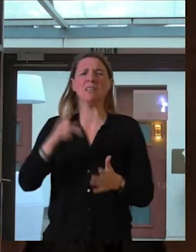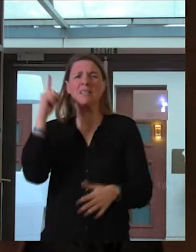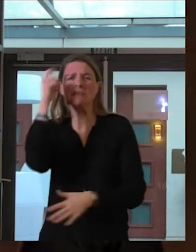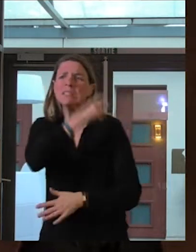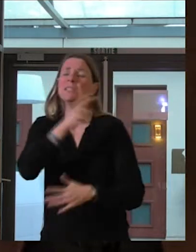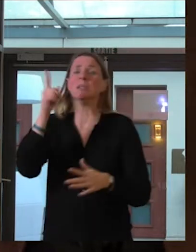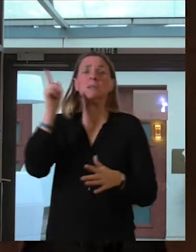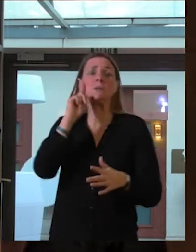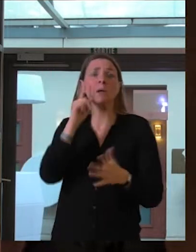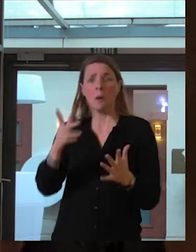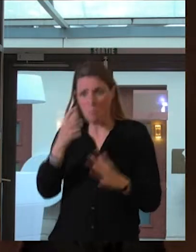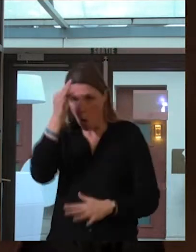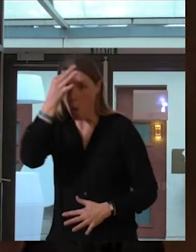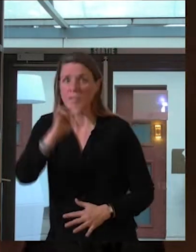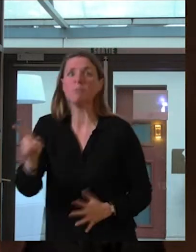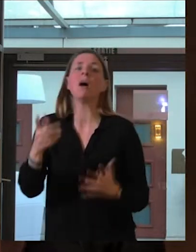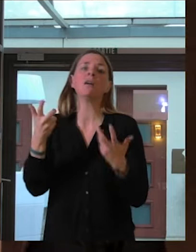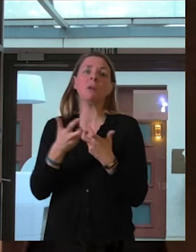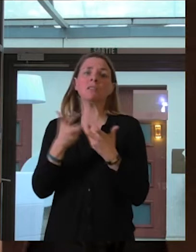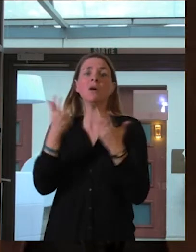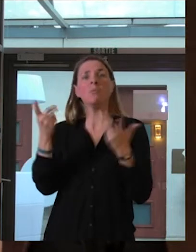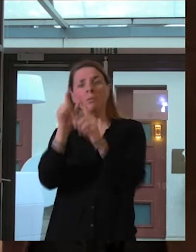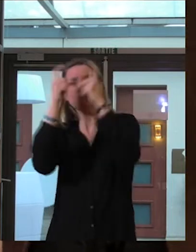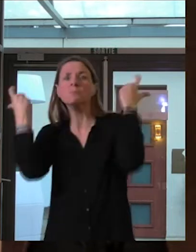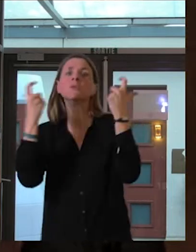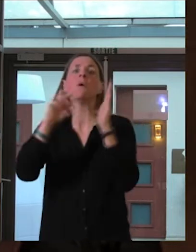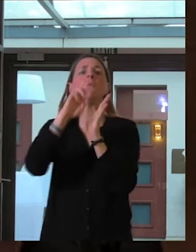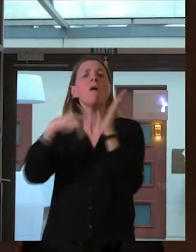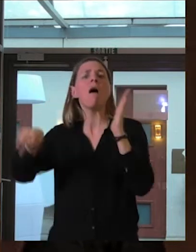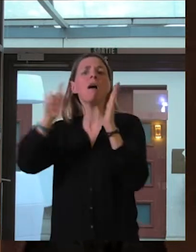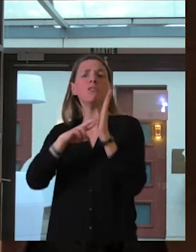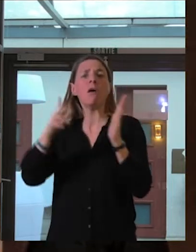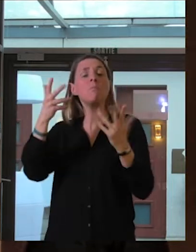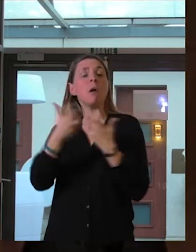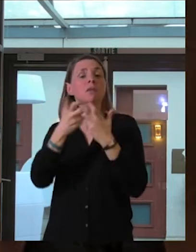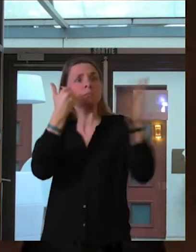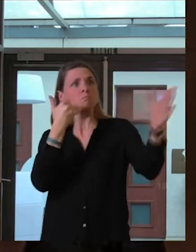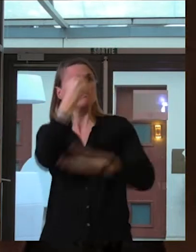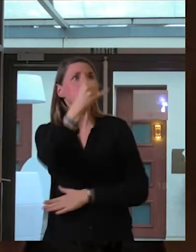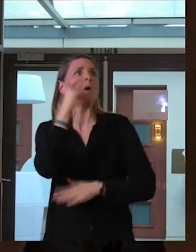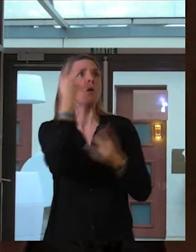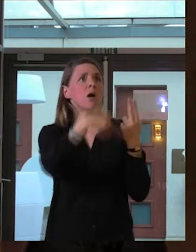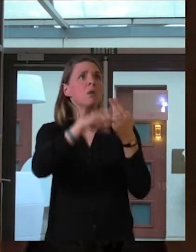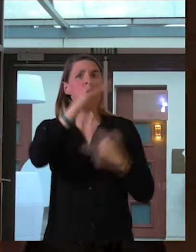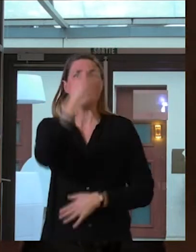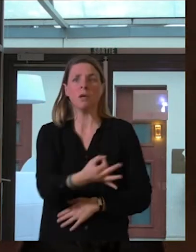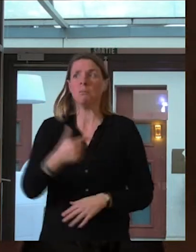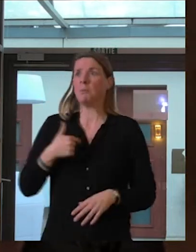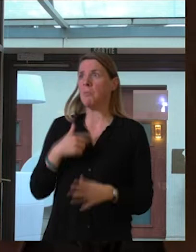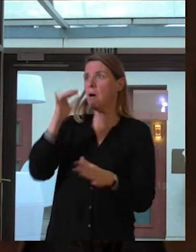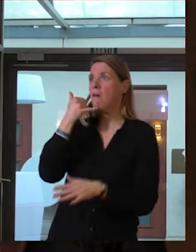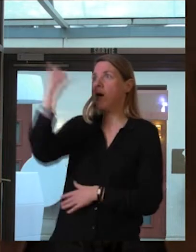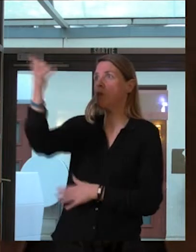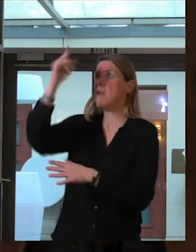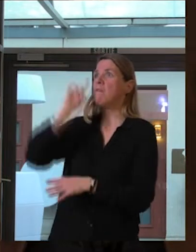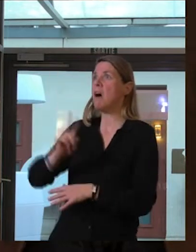elle nous citait l'exemple de nomination de recteur. Elle disait, quand j'appelle un homme, il me dit tout de suite oui, et quand j'appelle une femme pour